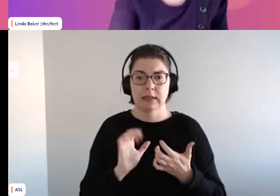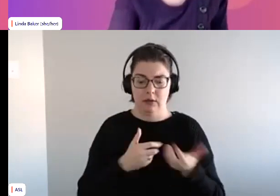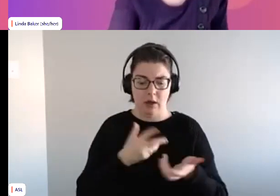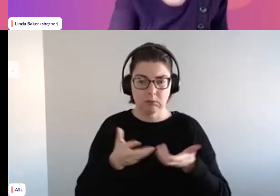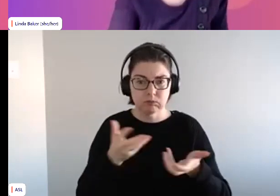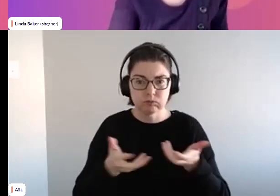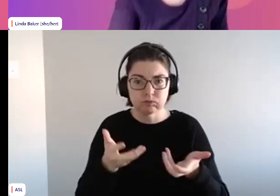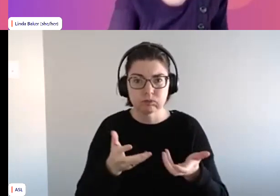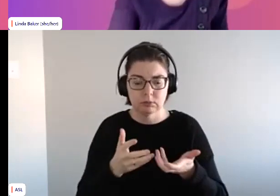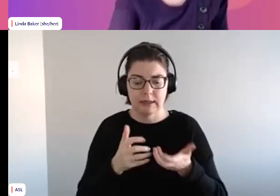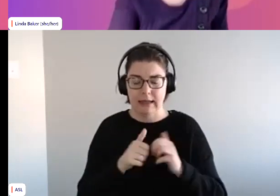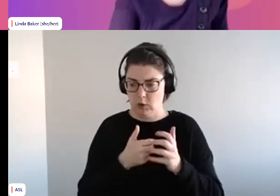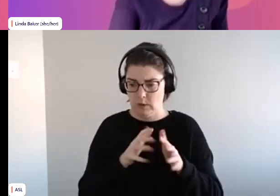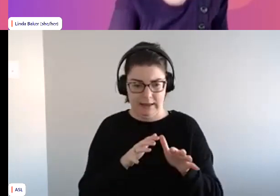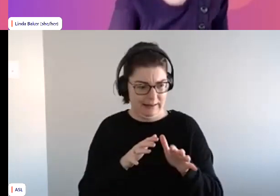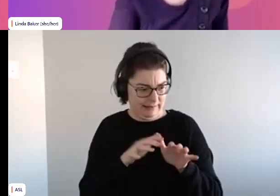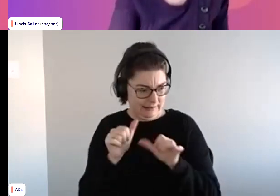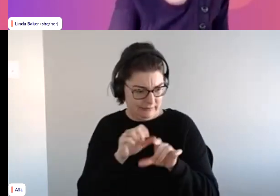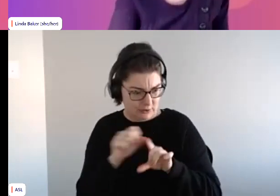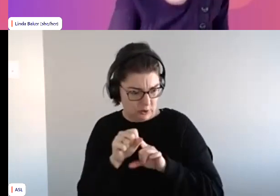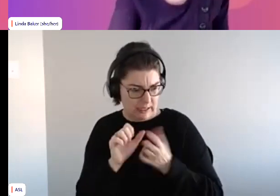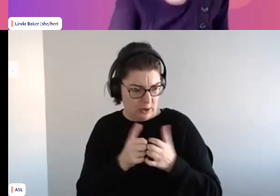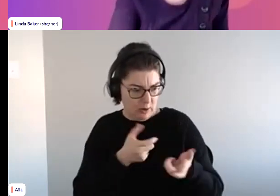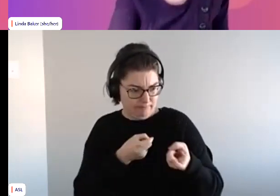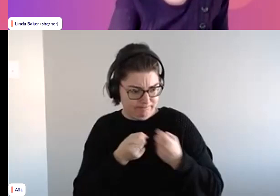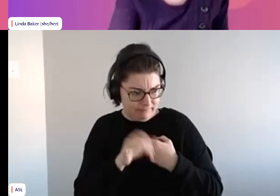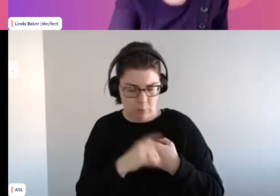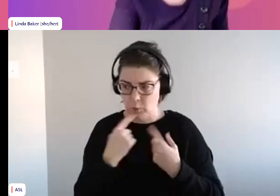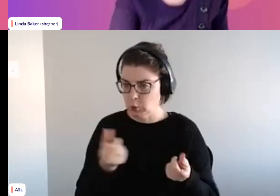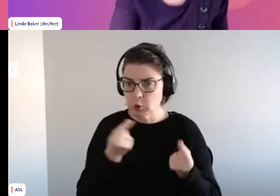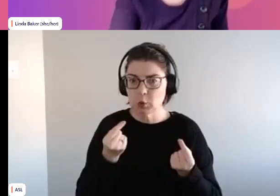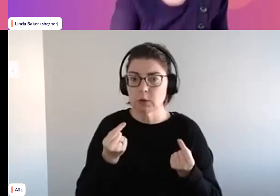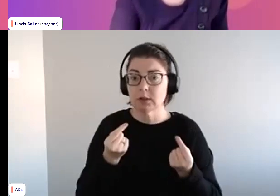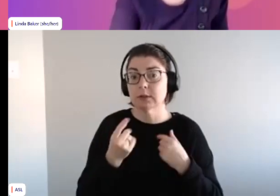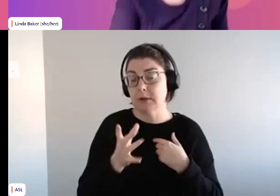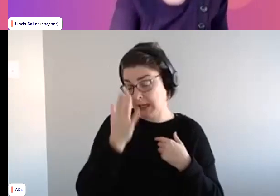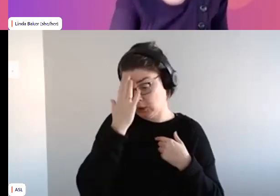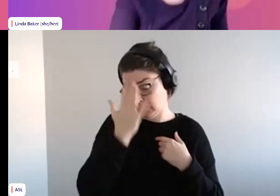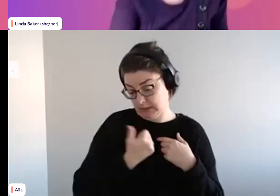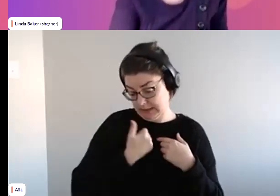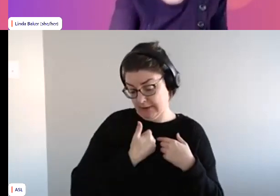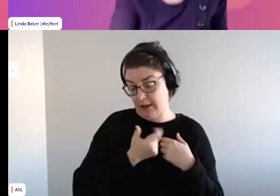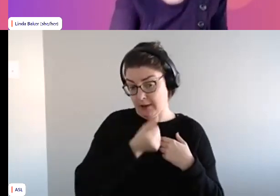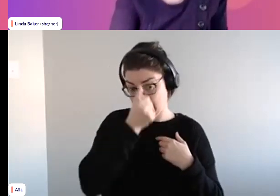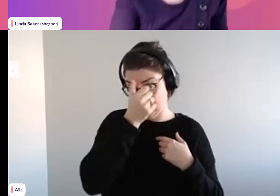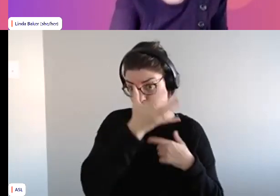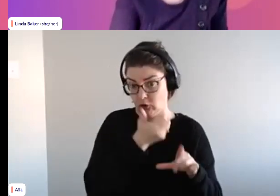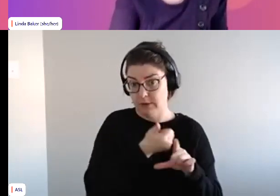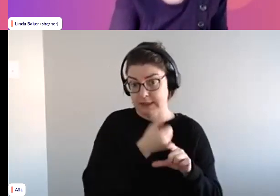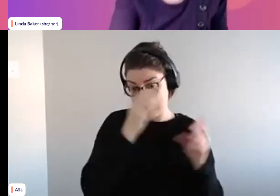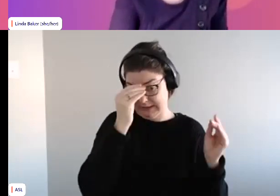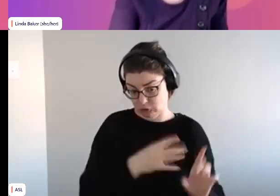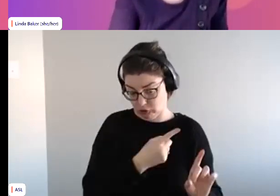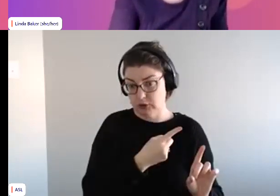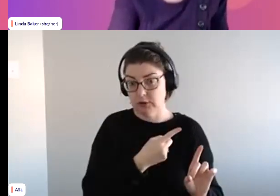ce que la maltraitance comment s'en éloigner comment gérer la maltraitance mon père